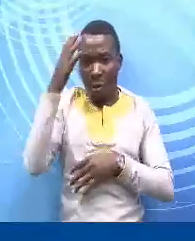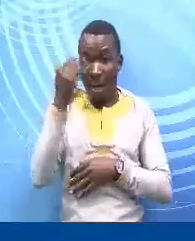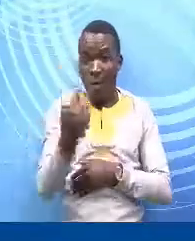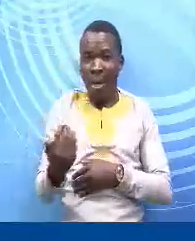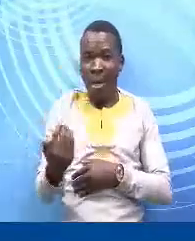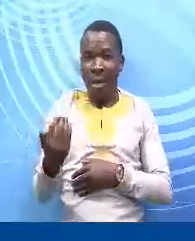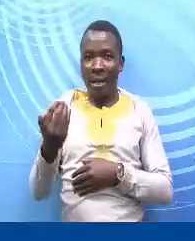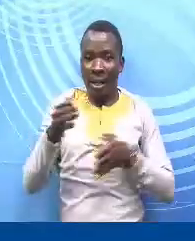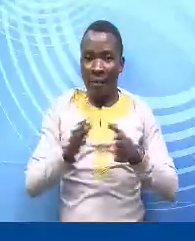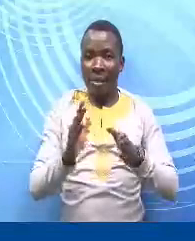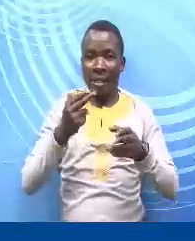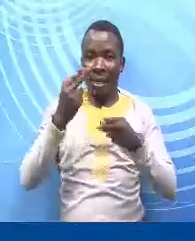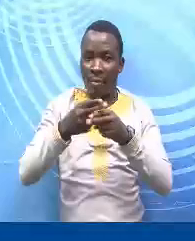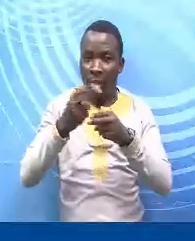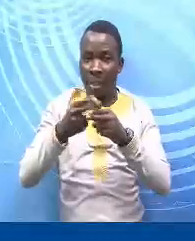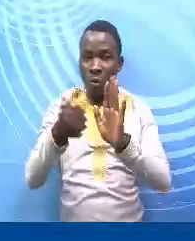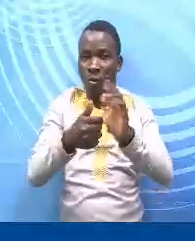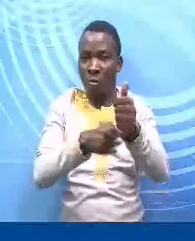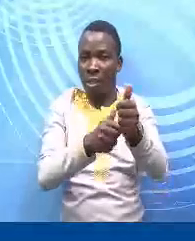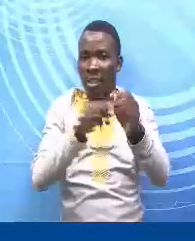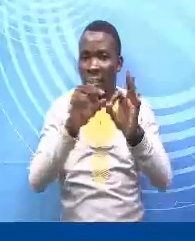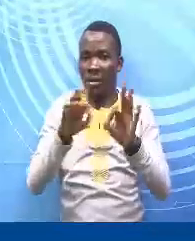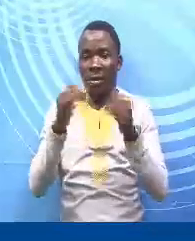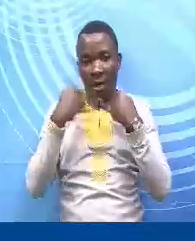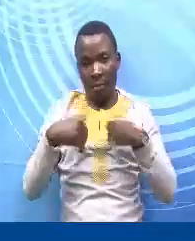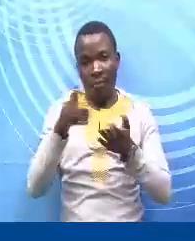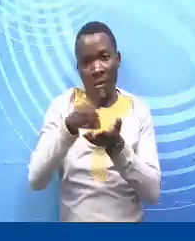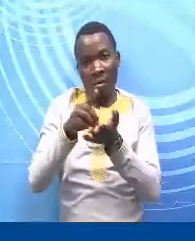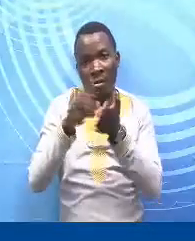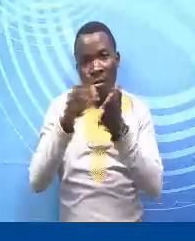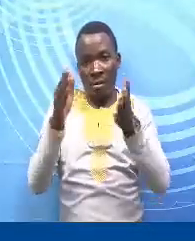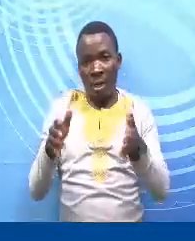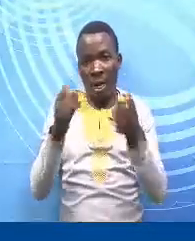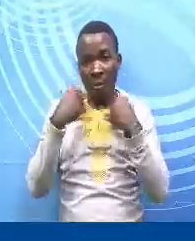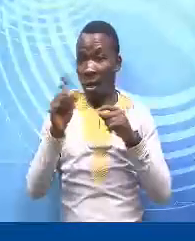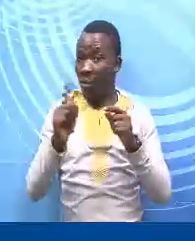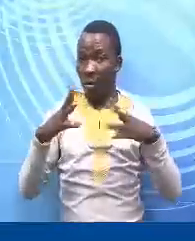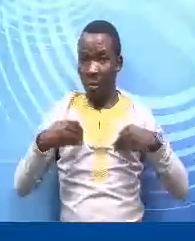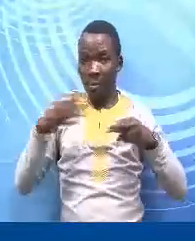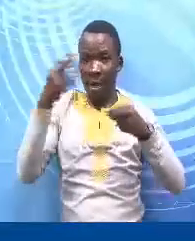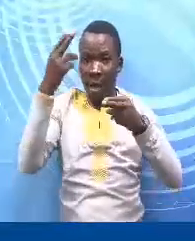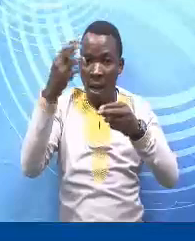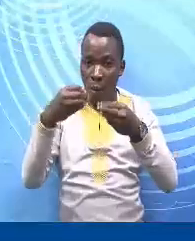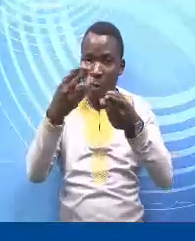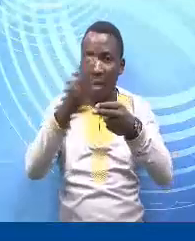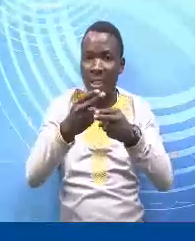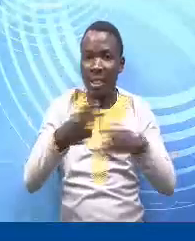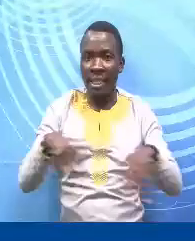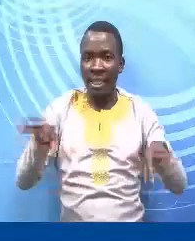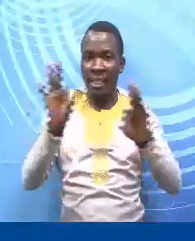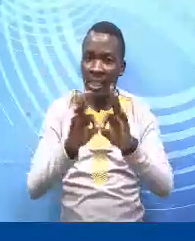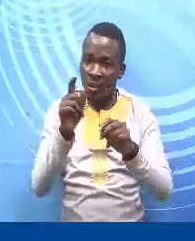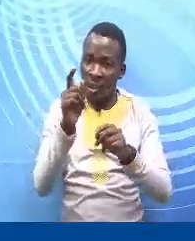yabyaye umuhungu namwise ngendeye ku cyo mwambwiye muganga arambwira tuyi rero ntabwo twakwemerera kumwita izina icyangombwa ni uko ugomba kujyana uyu